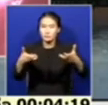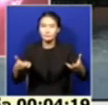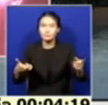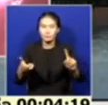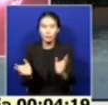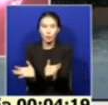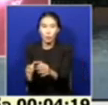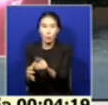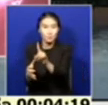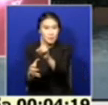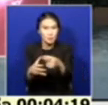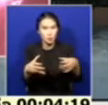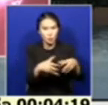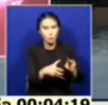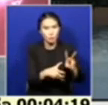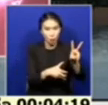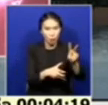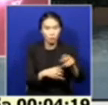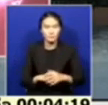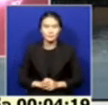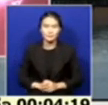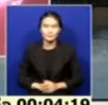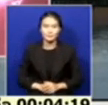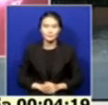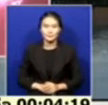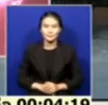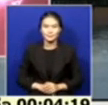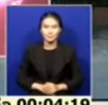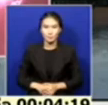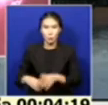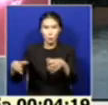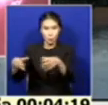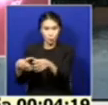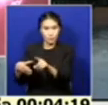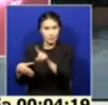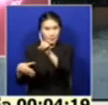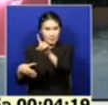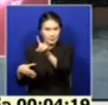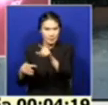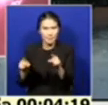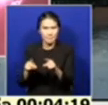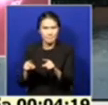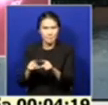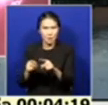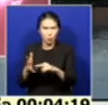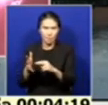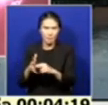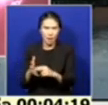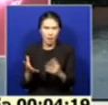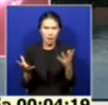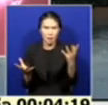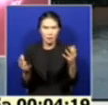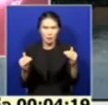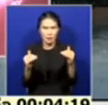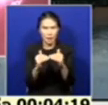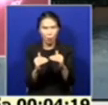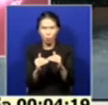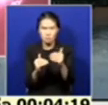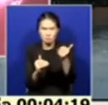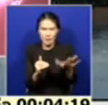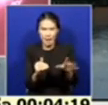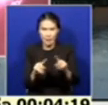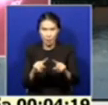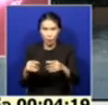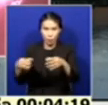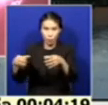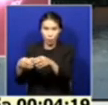งใยและห่วงกังวลนะเกี่ยวกับเรื่องนี้เกี่ยวกับมาตรานี้ในกฎหมายอาญานี่ก็คงจะ